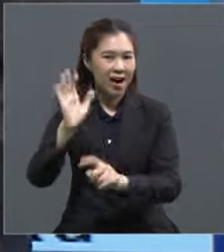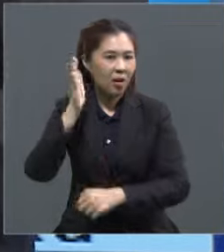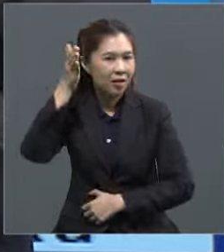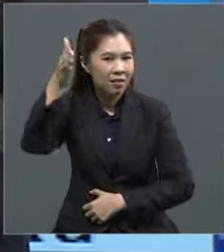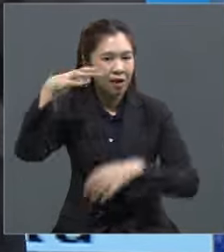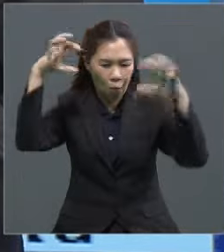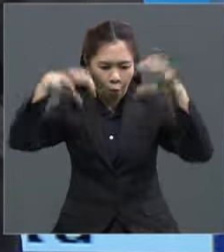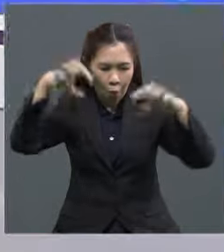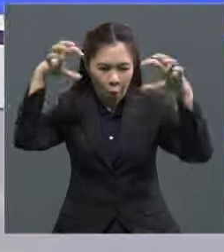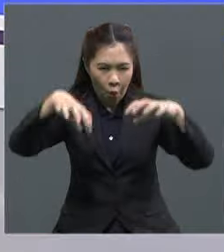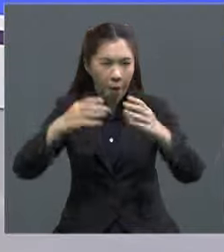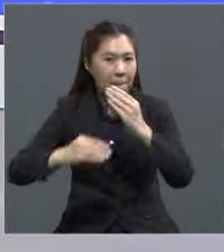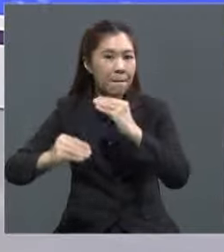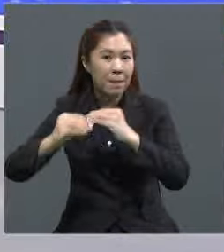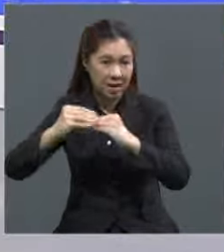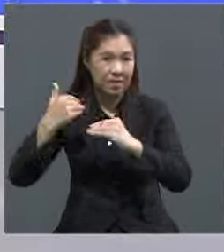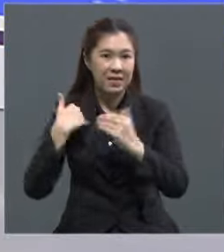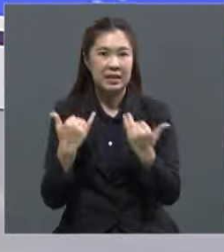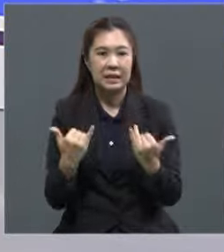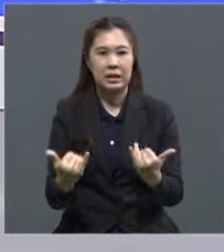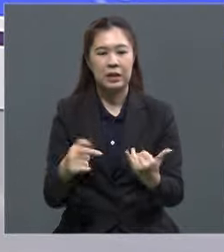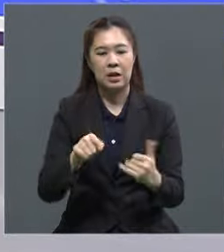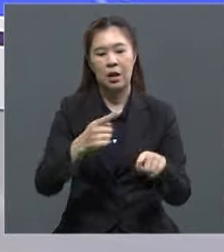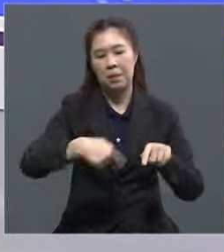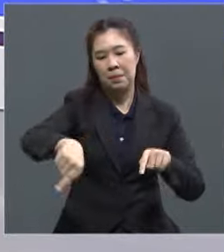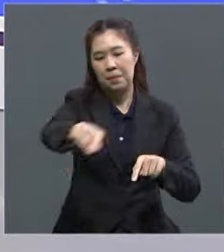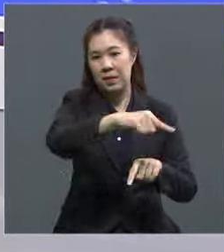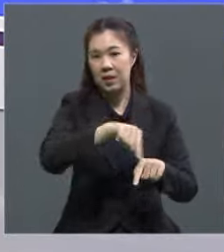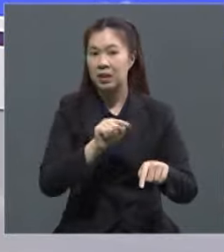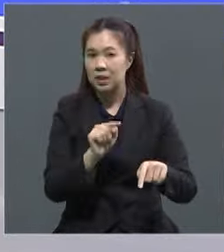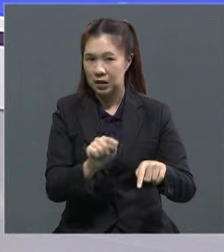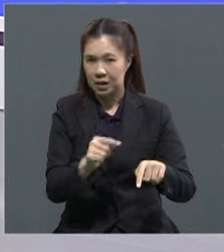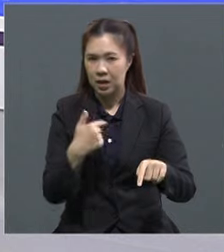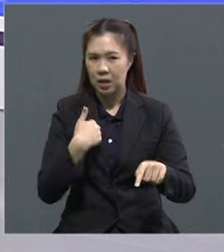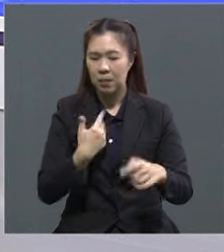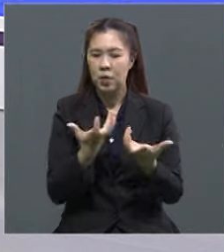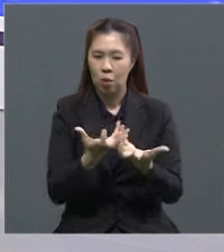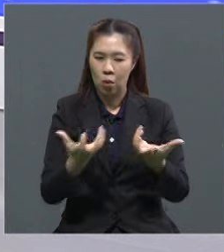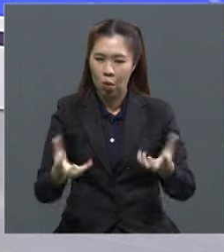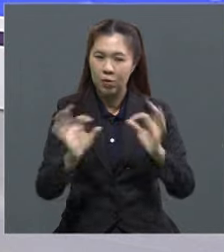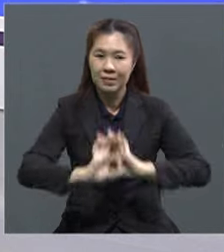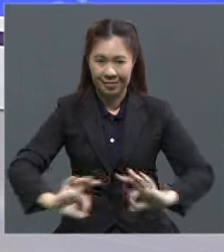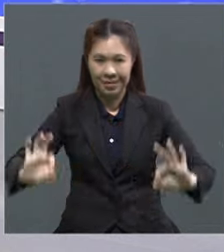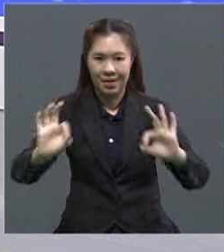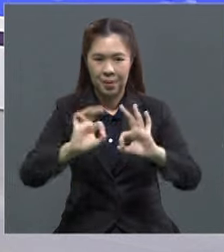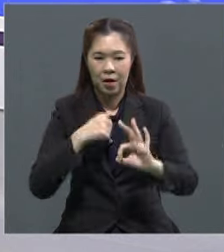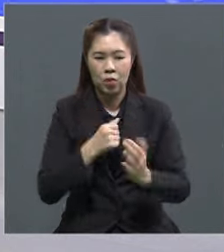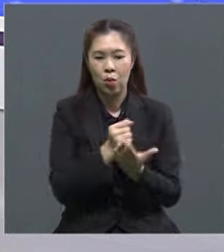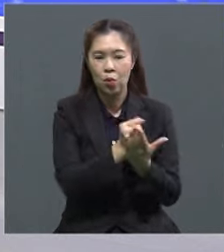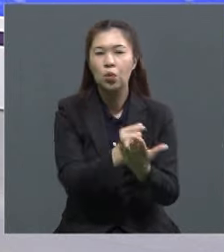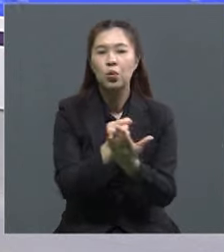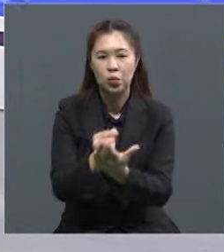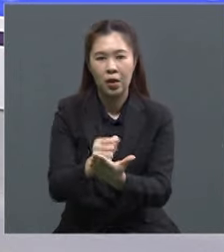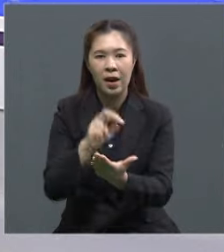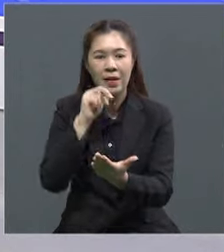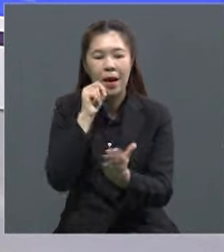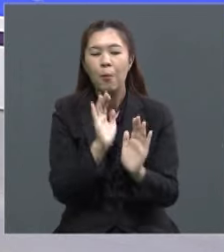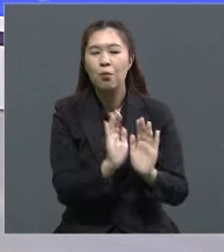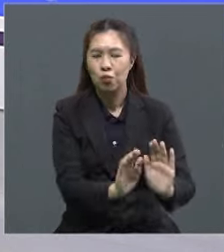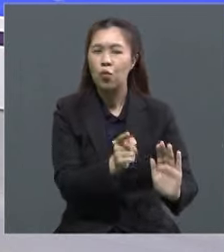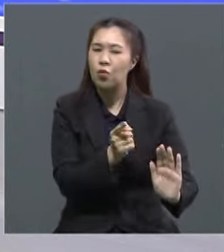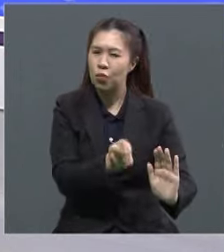มาอีกในลักษณะแบบนั้นเนี่ยพื้นที่ทุ่งเหล่านี้ก็อาจจะต้องเป็นเครื่องมือส่วนหนึ่งในการที่จะช่วยหน่วงน้ำไว้ที่